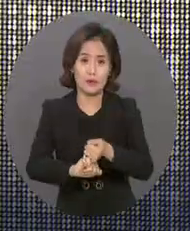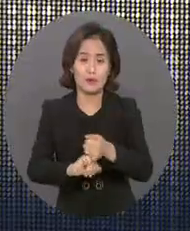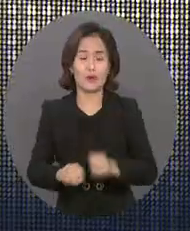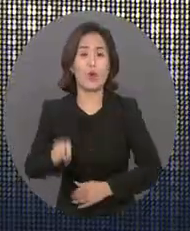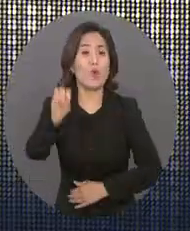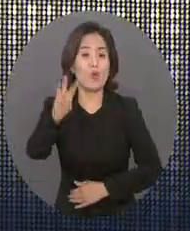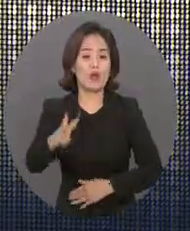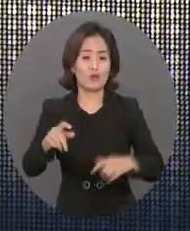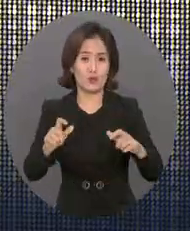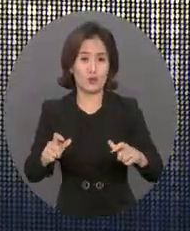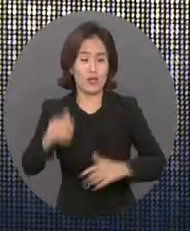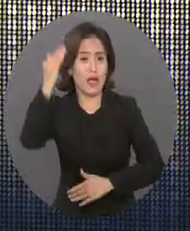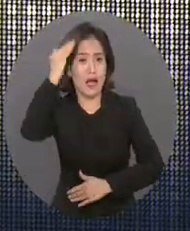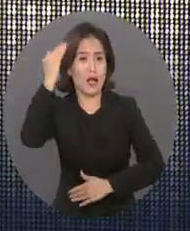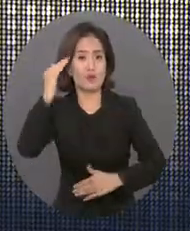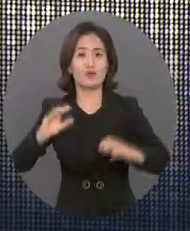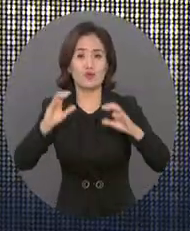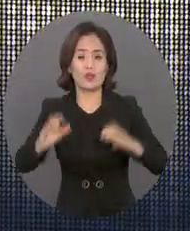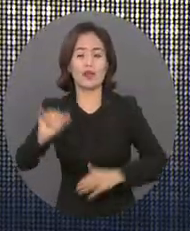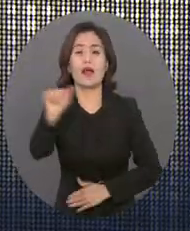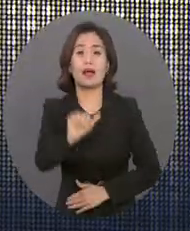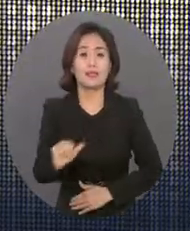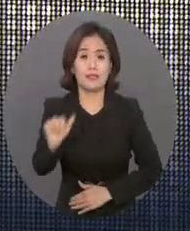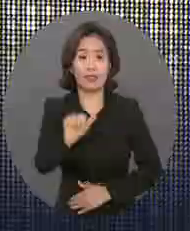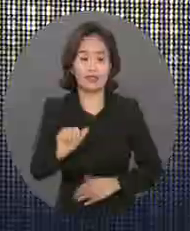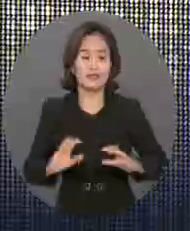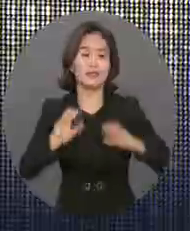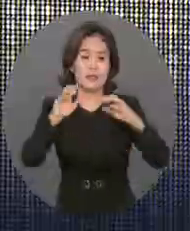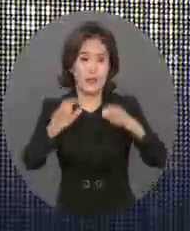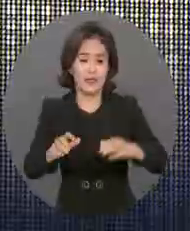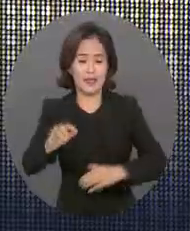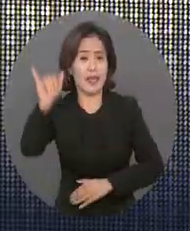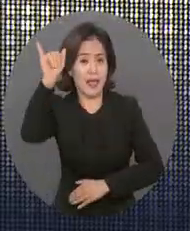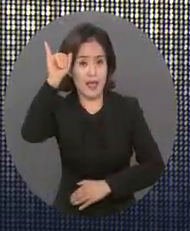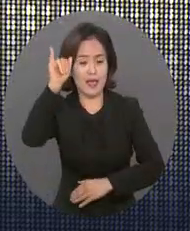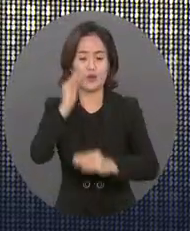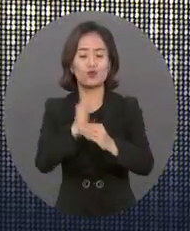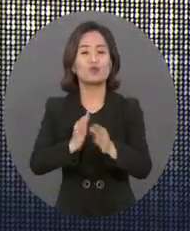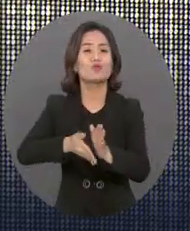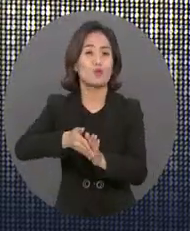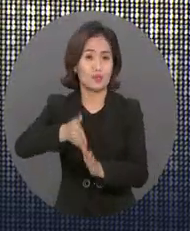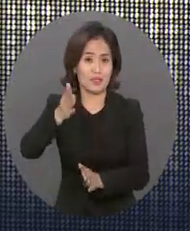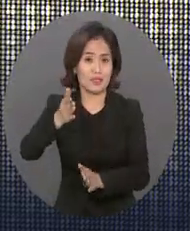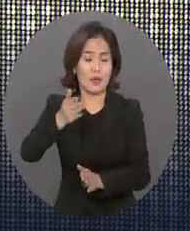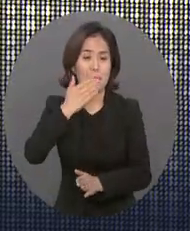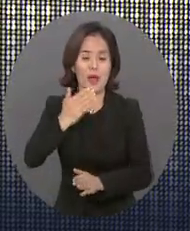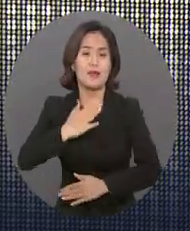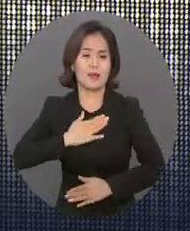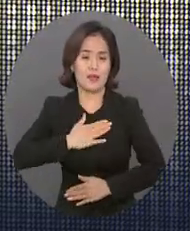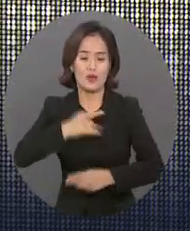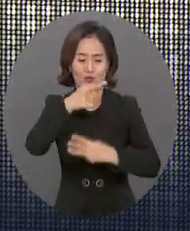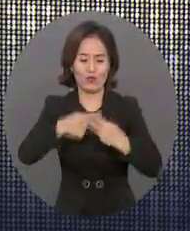광주가 대한민국의, 아시아의, 세계의 AI 거점 도시가 되게 저